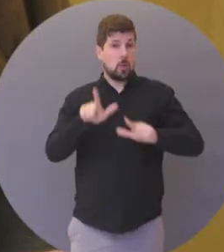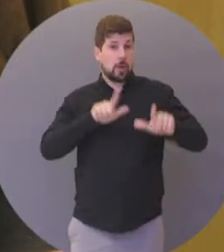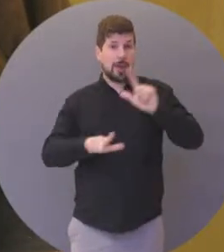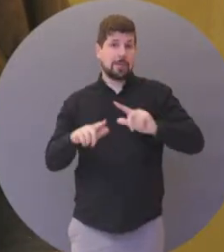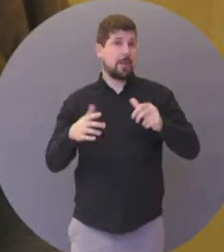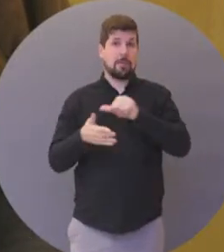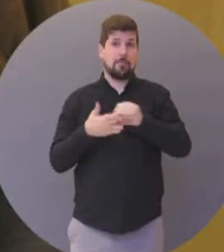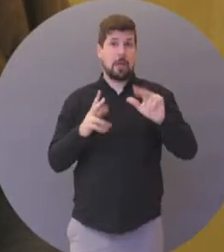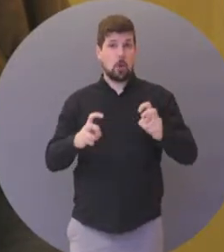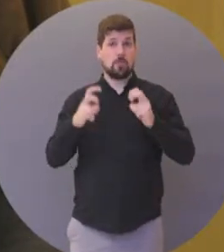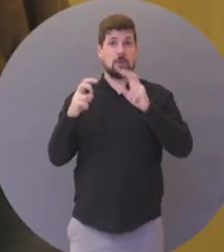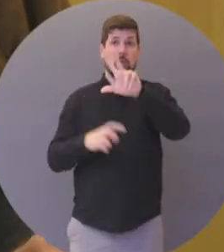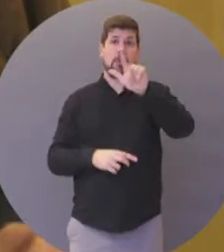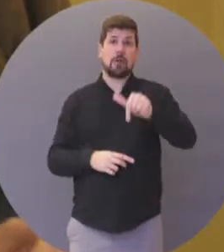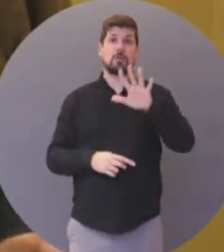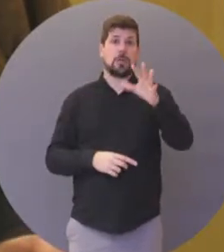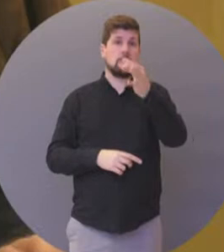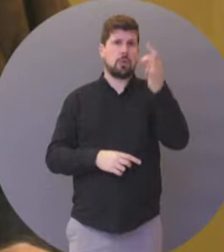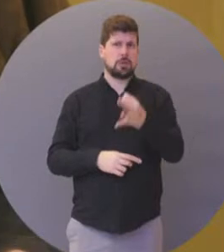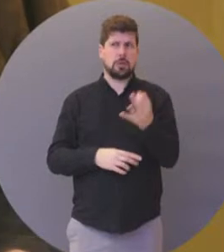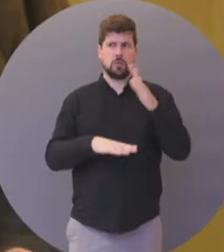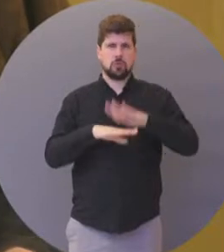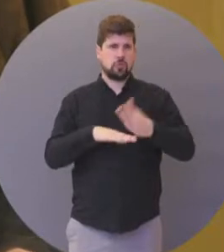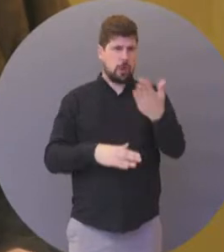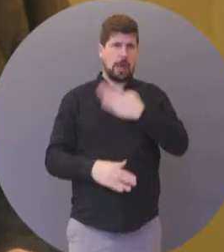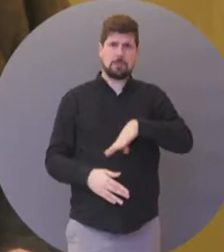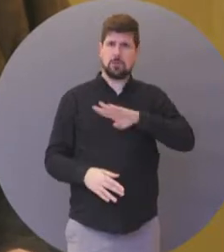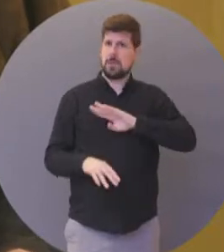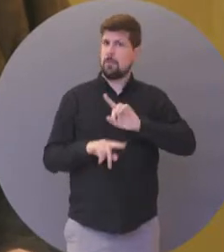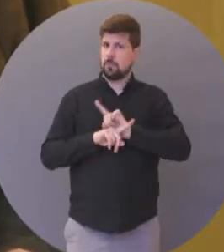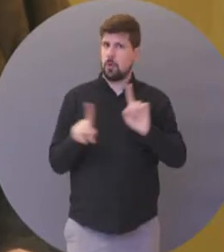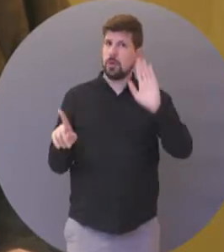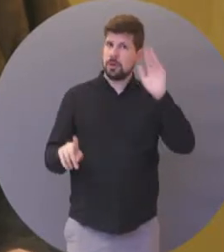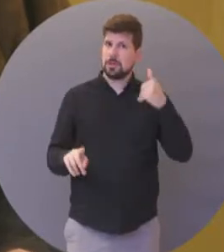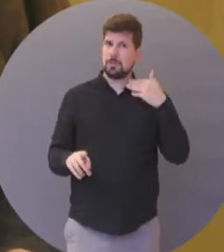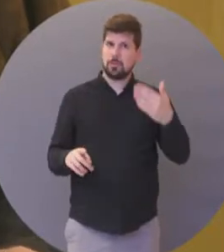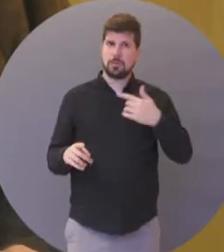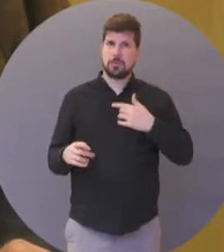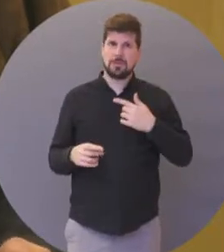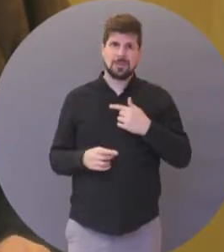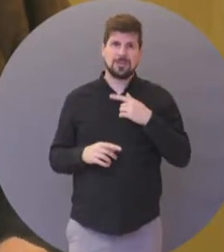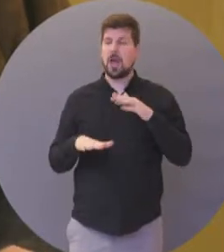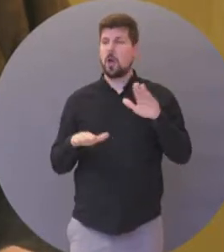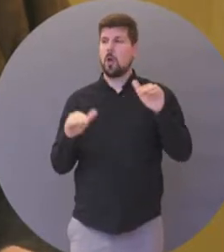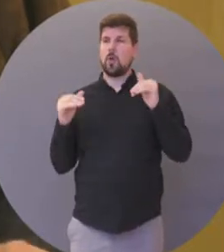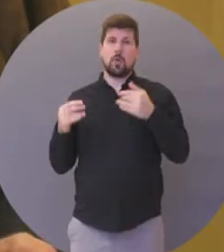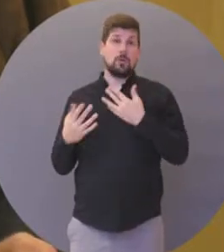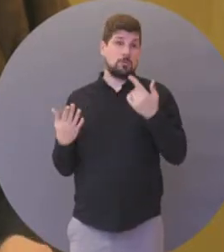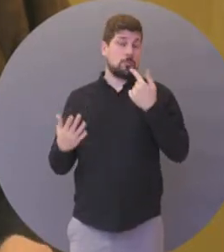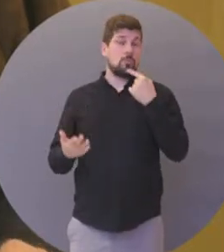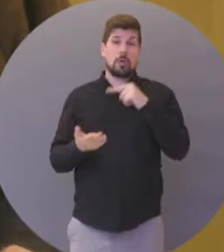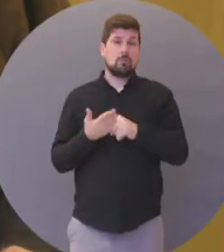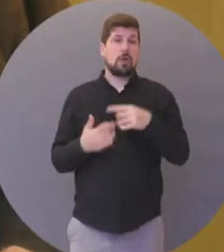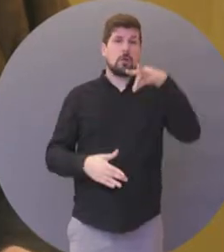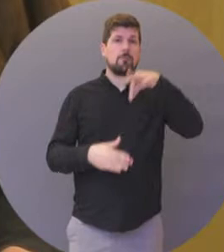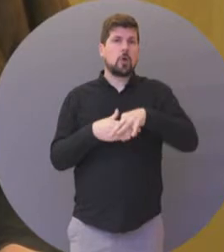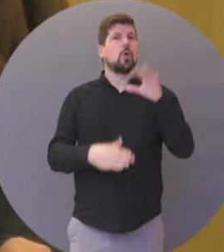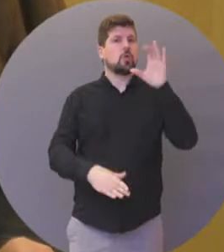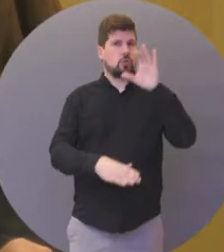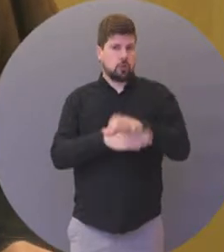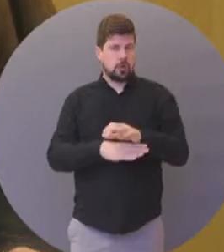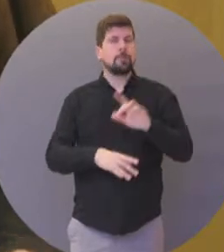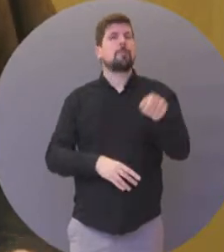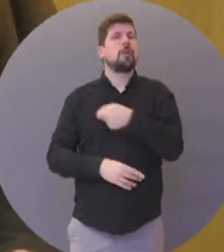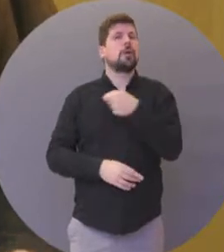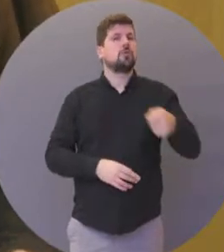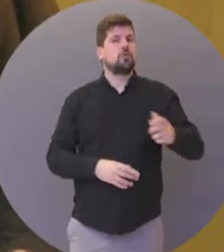en rien responsables donc on voit bien comment toutes ces contradictions amènent à des difficultés personnellement j'ai voté contre même si après un long débat on a réussi à